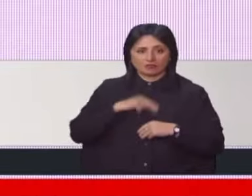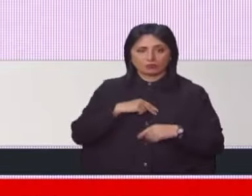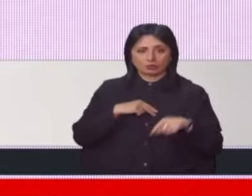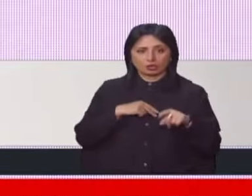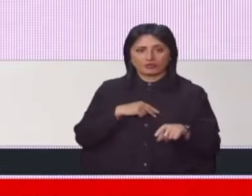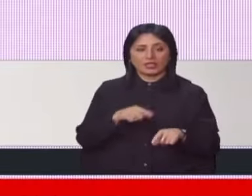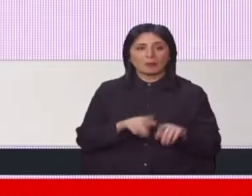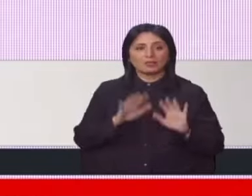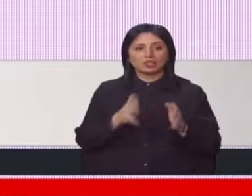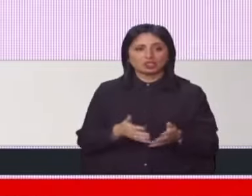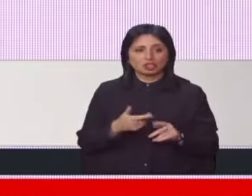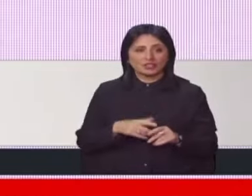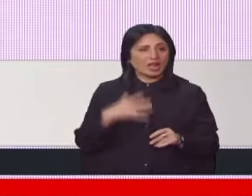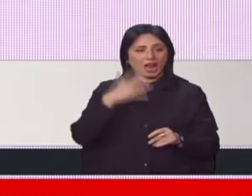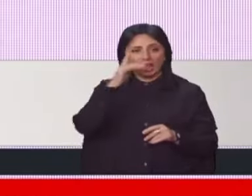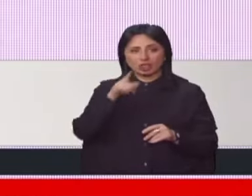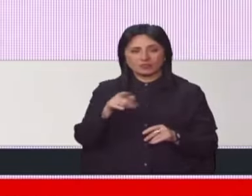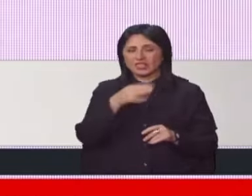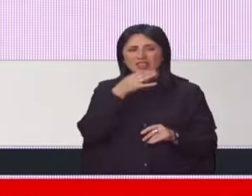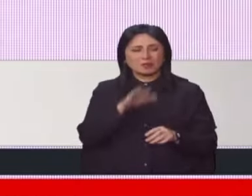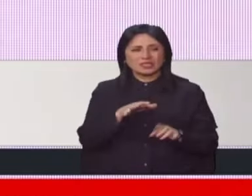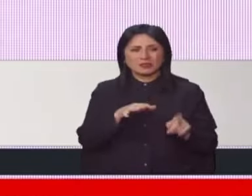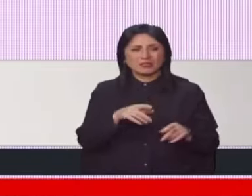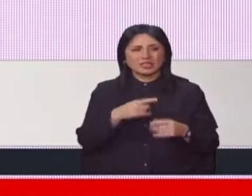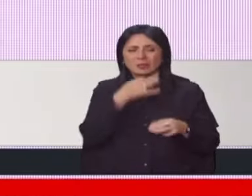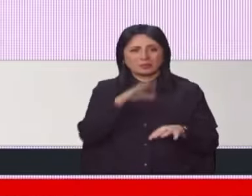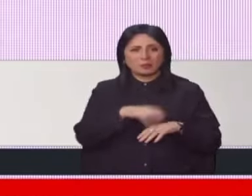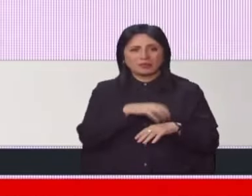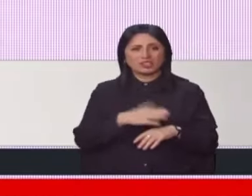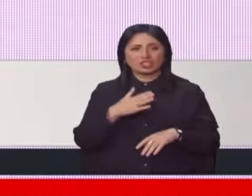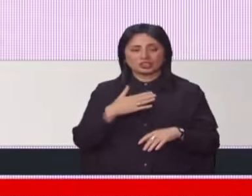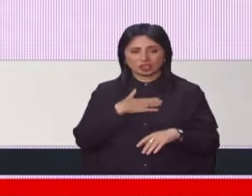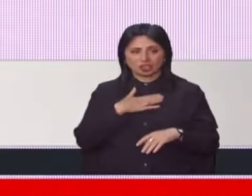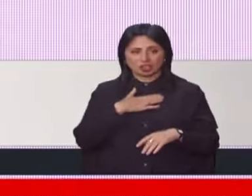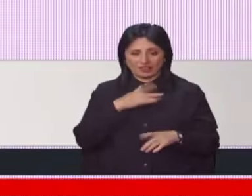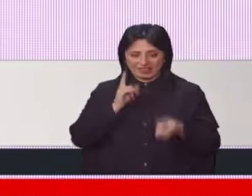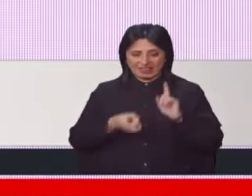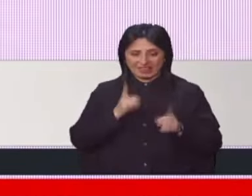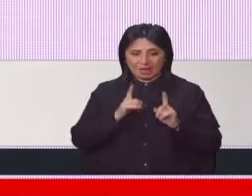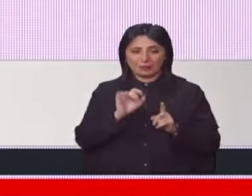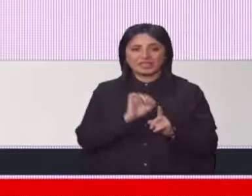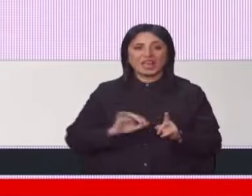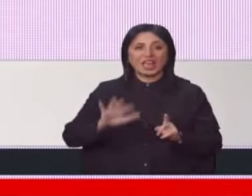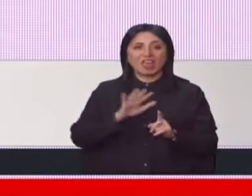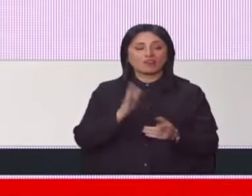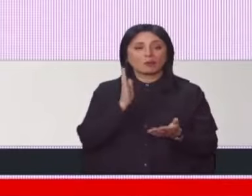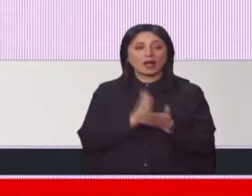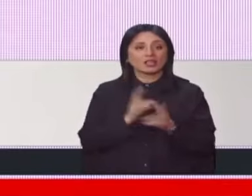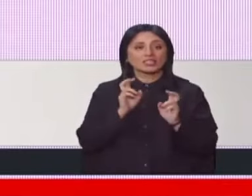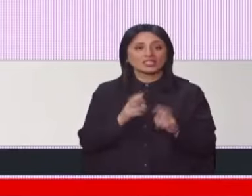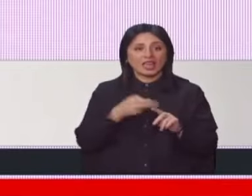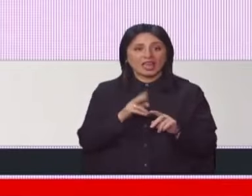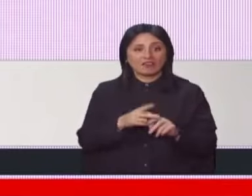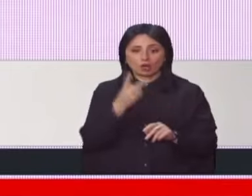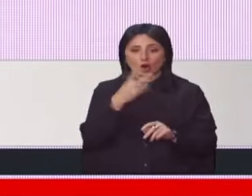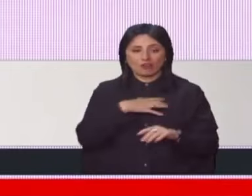და ამ შემთხვევაში შეიძლება იყოს როგორც ქართული ოცნება როგორც ნებისმიერი სხვა პარტია იმიტომ რომ ჩემი აზრით ნამდვილი პროდასალურობა გადის ზუსტად ამ